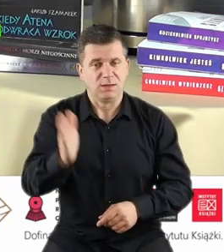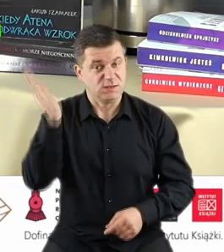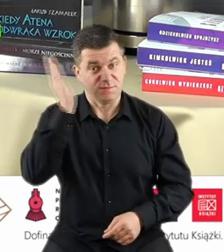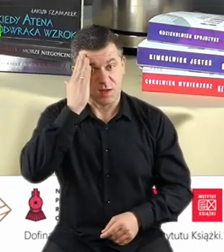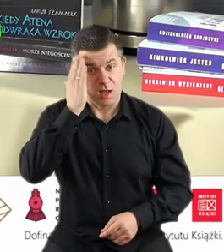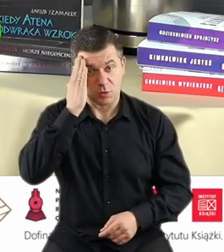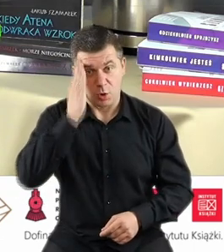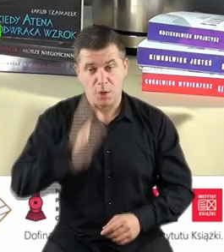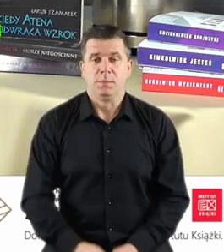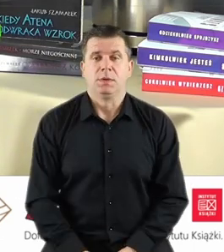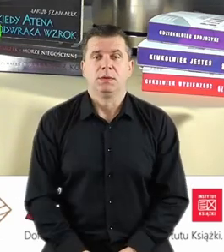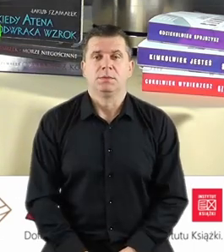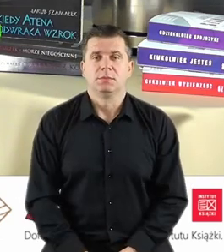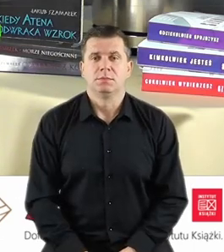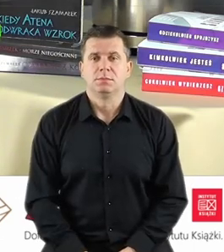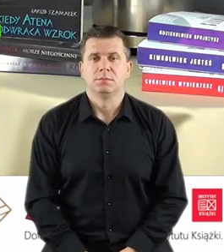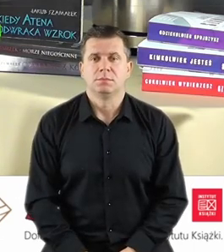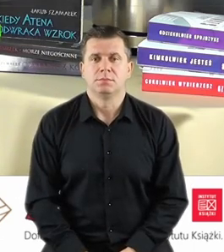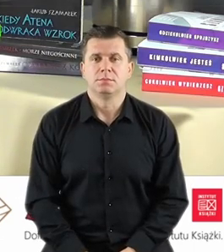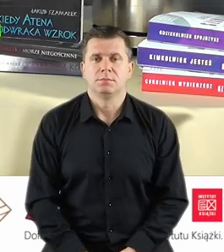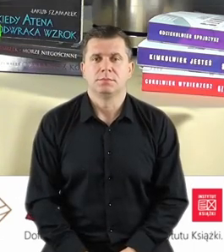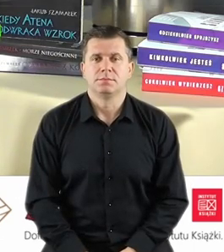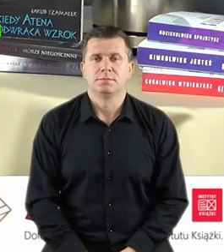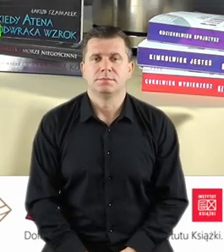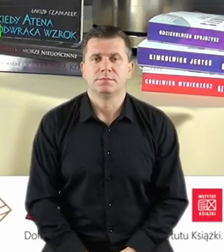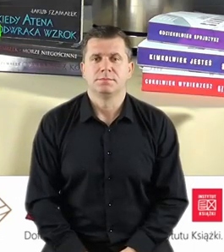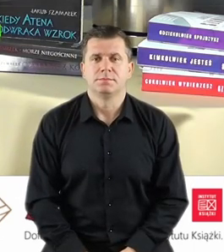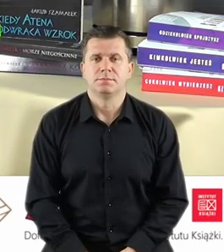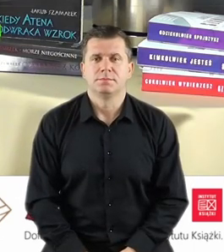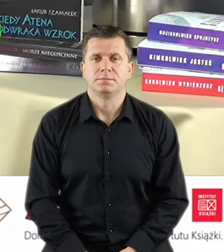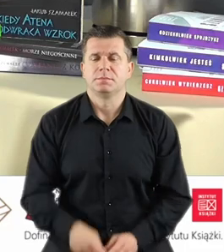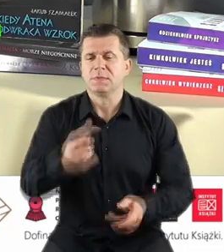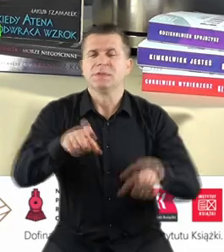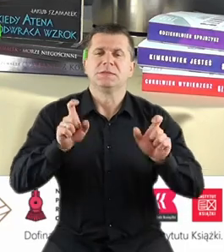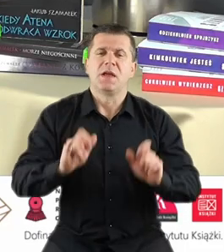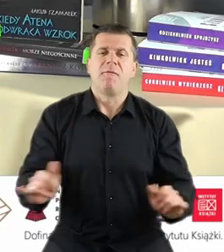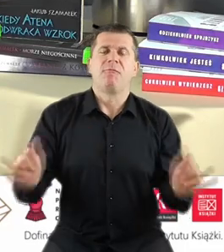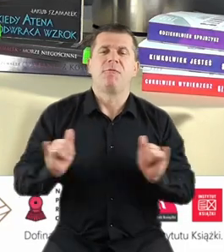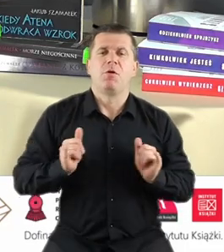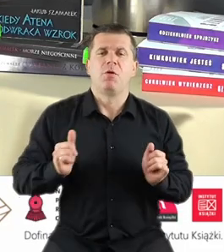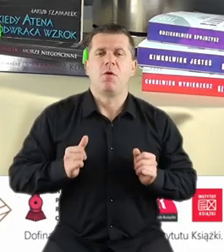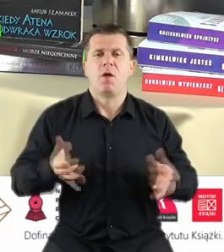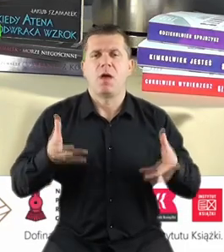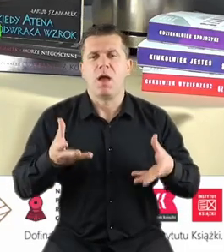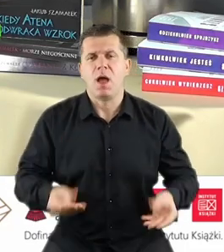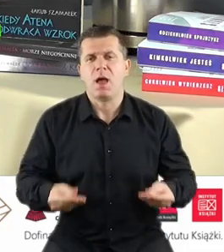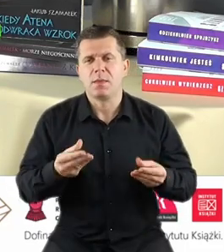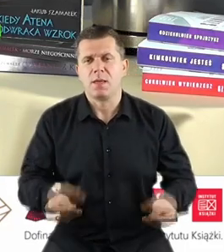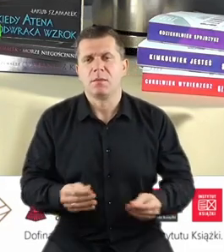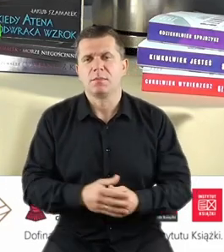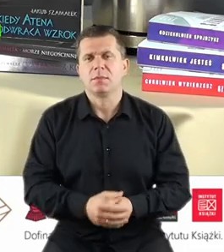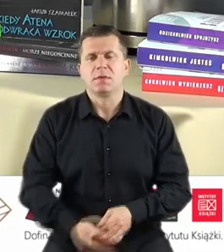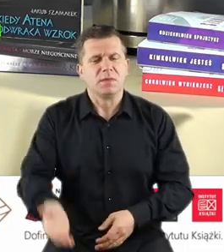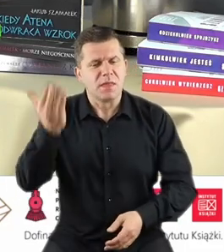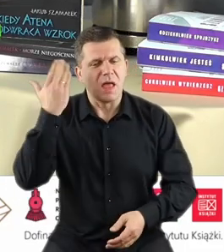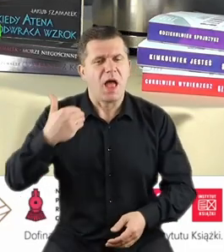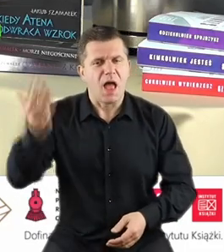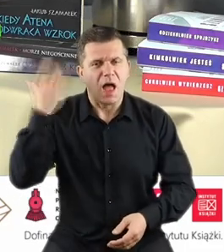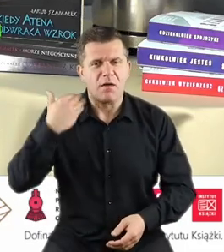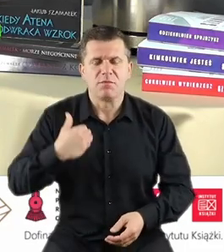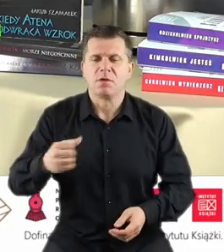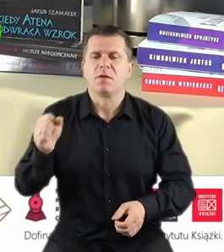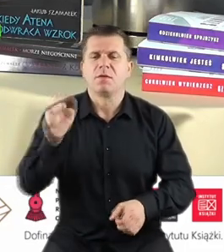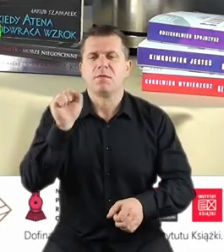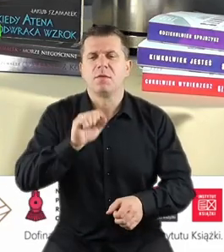rzeczywiście to nie jest tak, jak nie wiem, czytamy na wygodnej kanapie o tym, co się działo w latach 20. czy 30. we Wrocławiu,